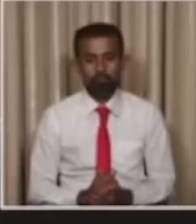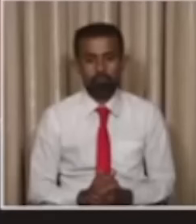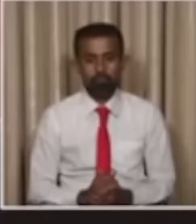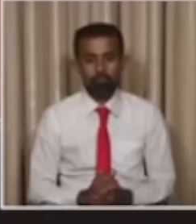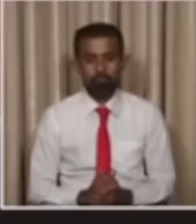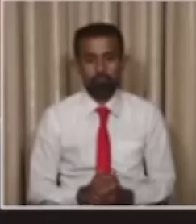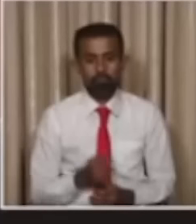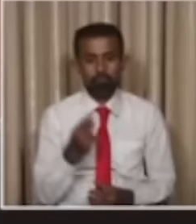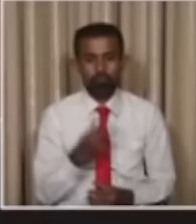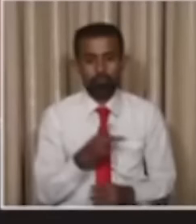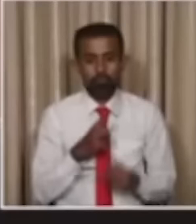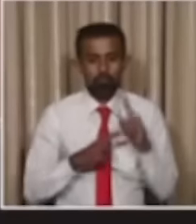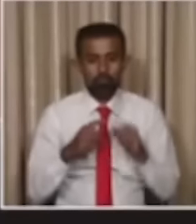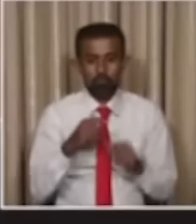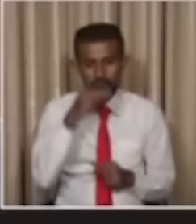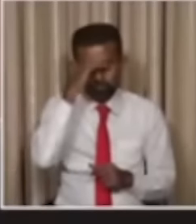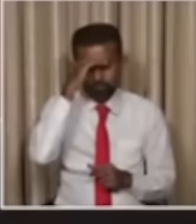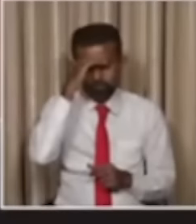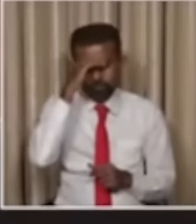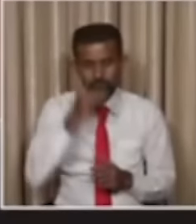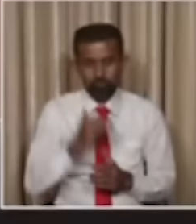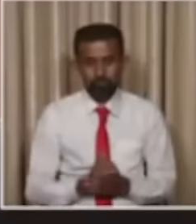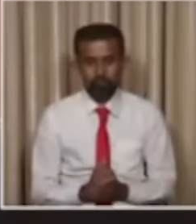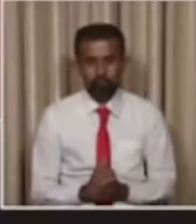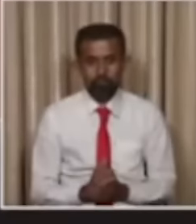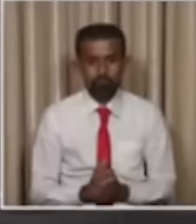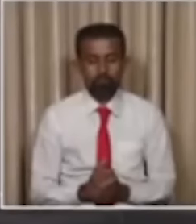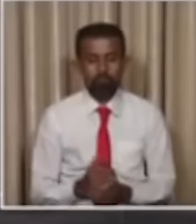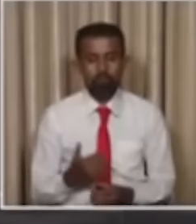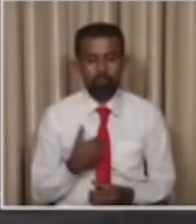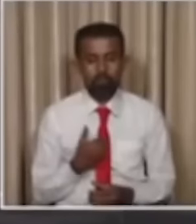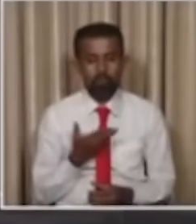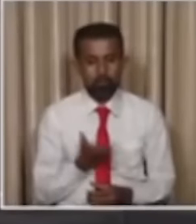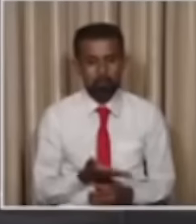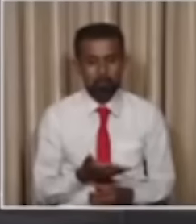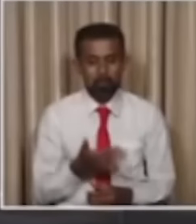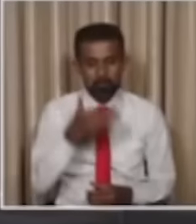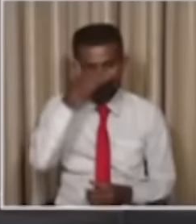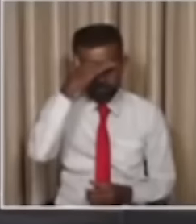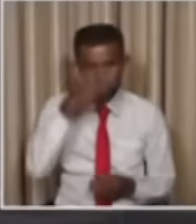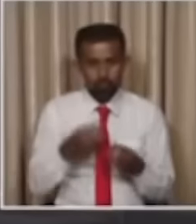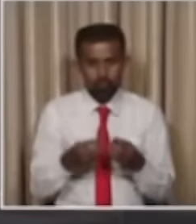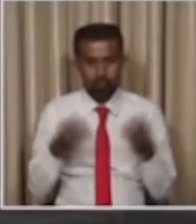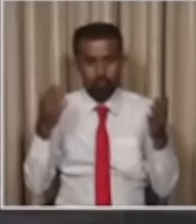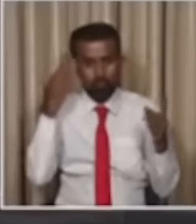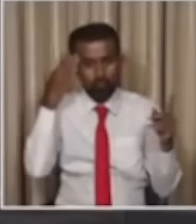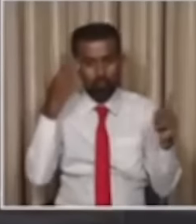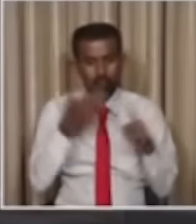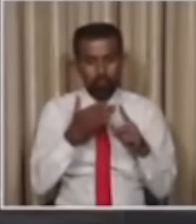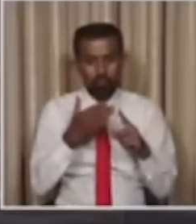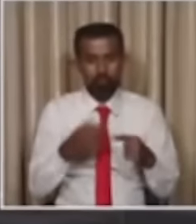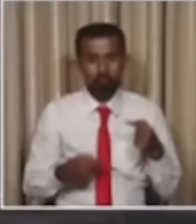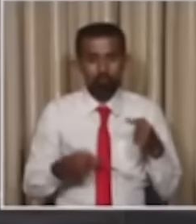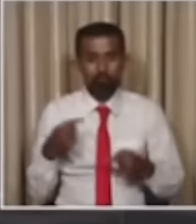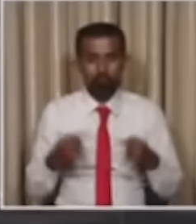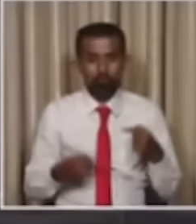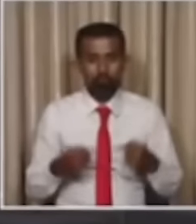ගරු නියෝජ්‍ය කතානායකතුමනි, අපි මේ පාස්කු ප්‍රහරය ගැන විවාද